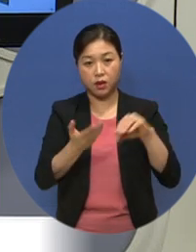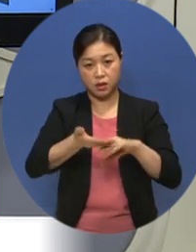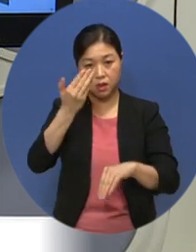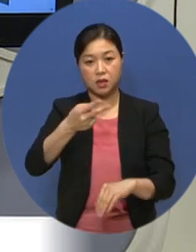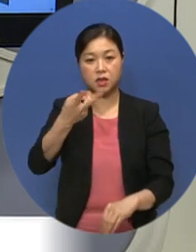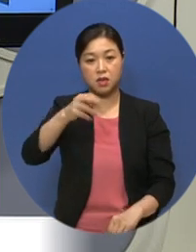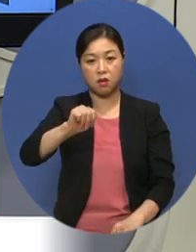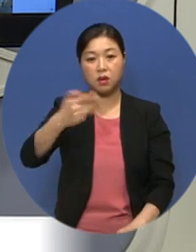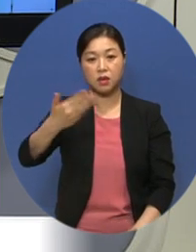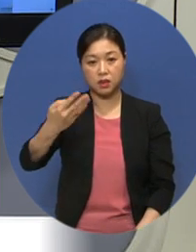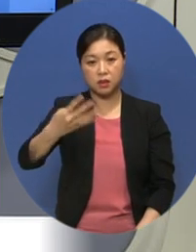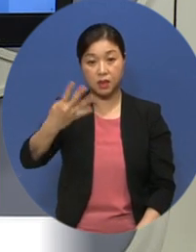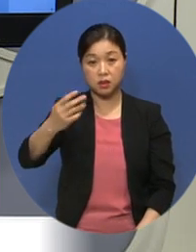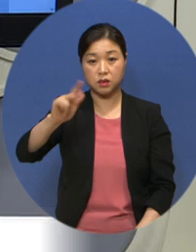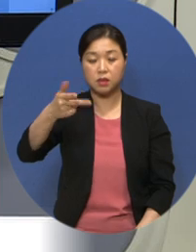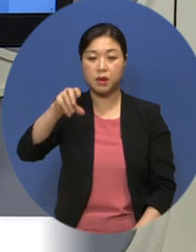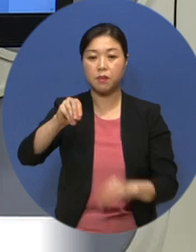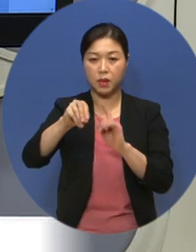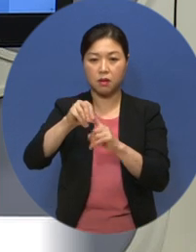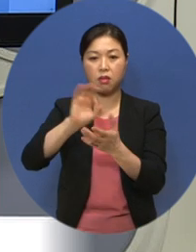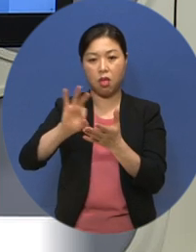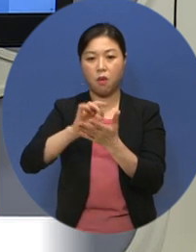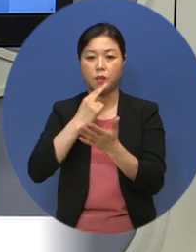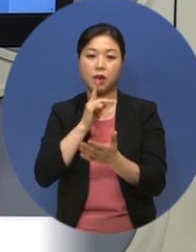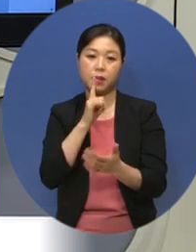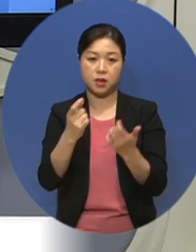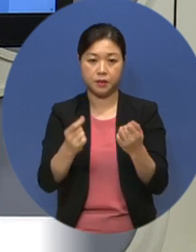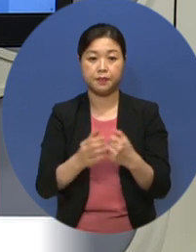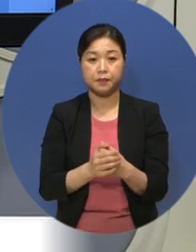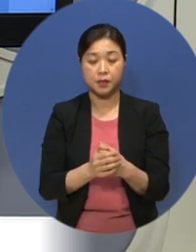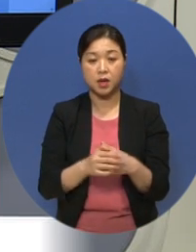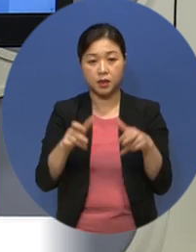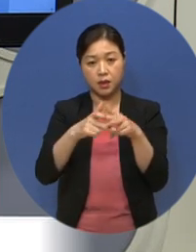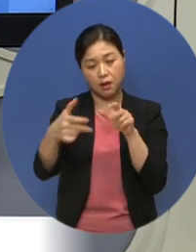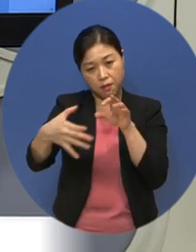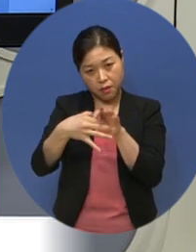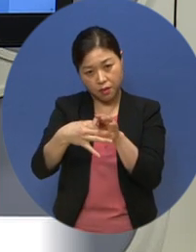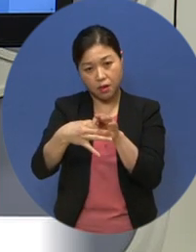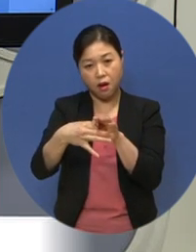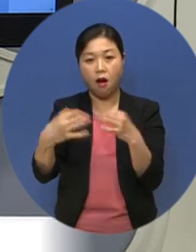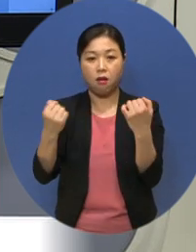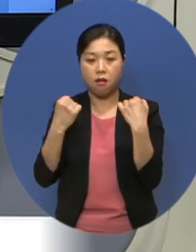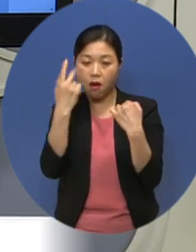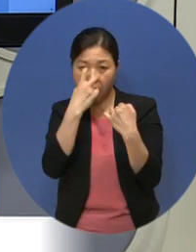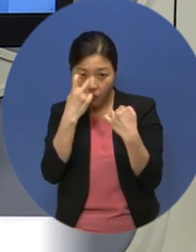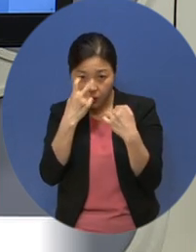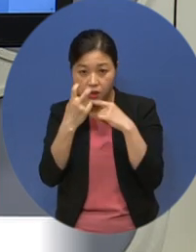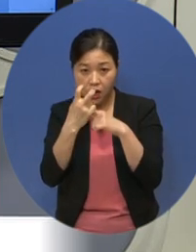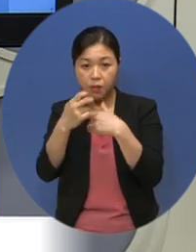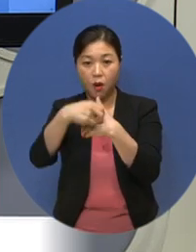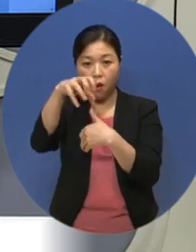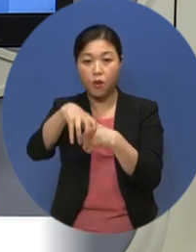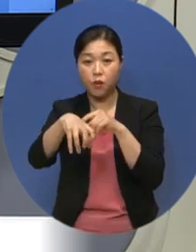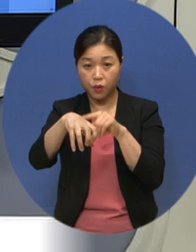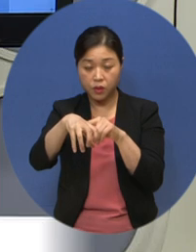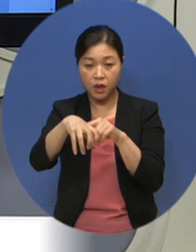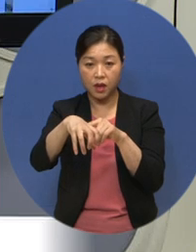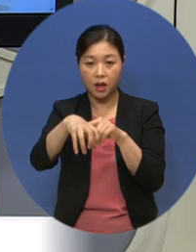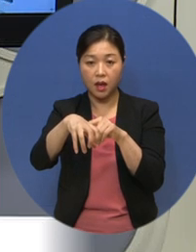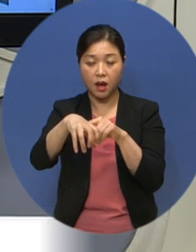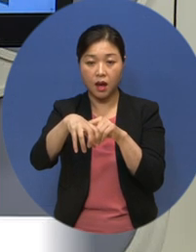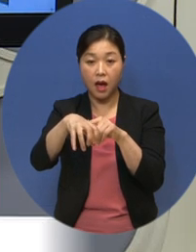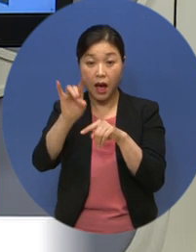불용 됐다고 밝혔습니다 현재 장애 치나 건강 검진기관 한 곳 딴 고삐 지원금이